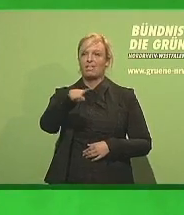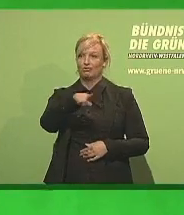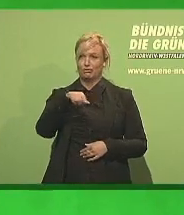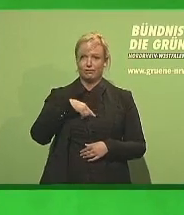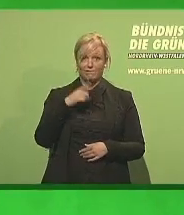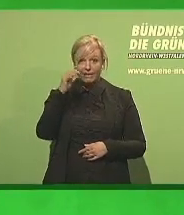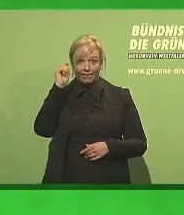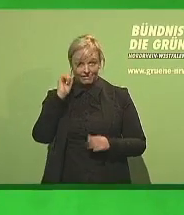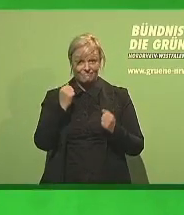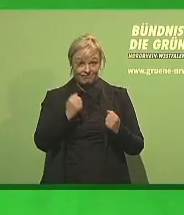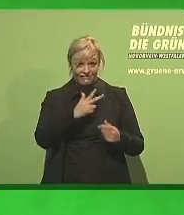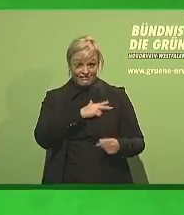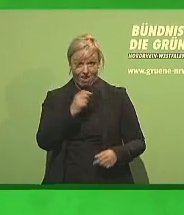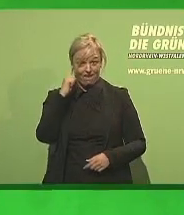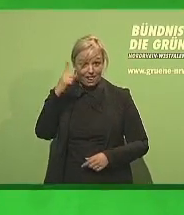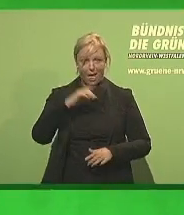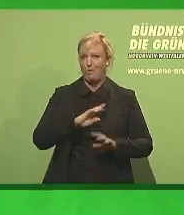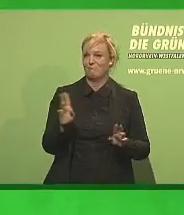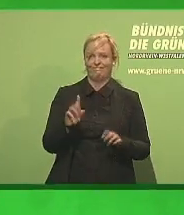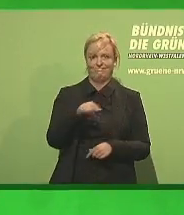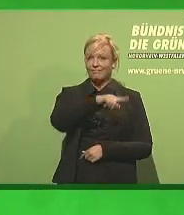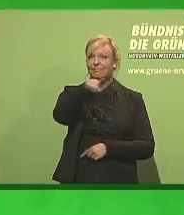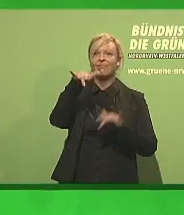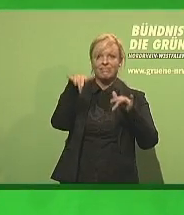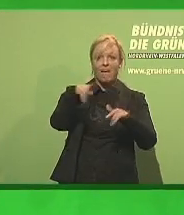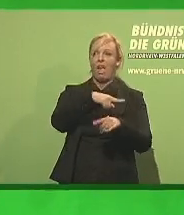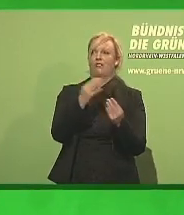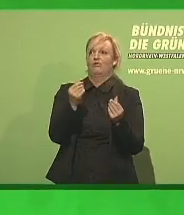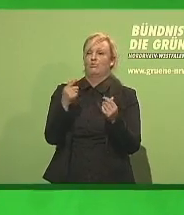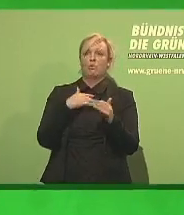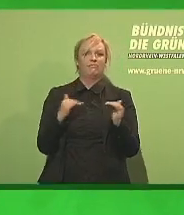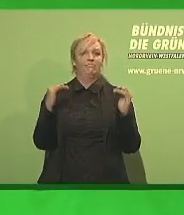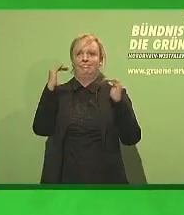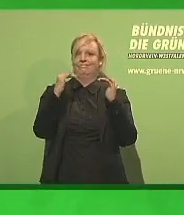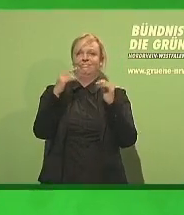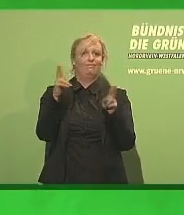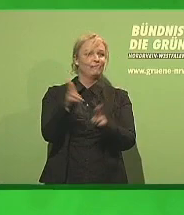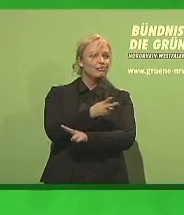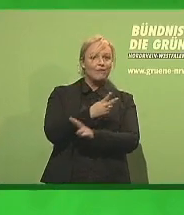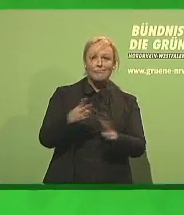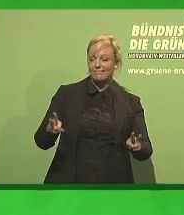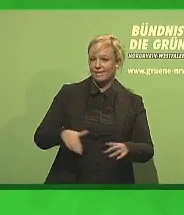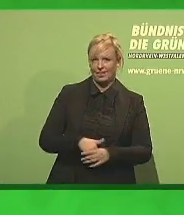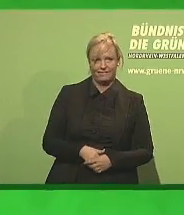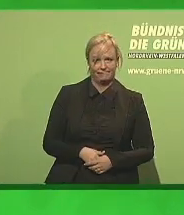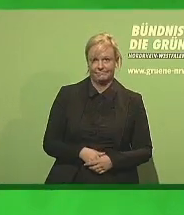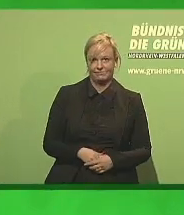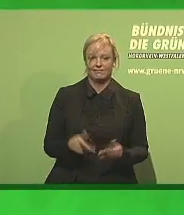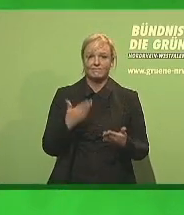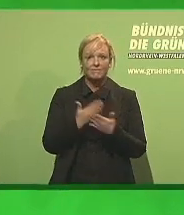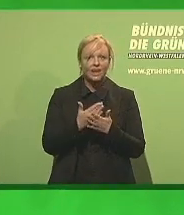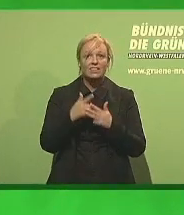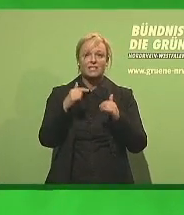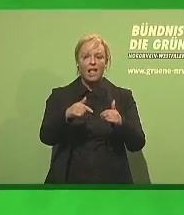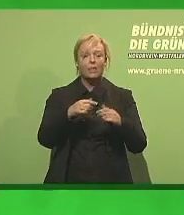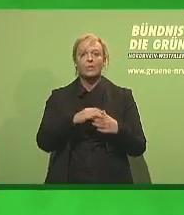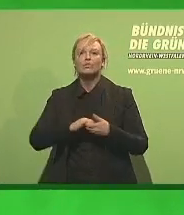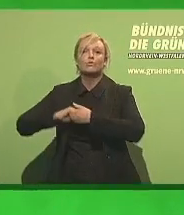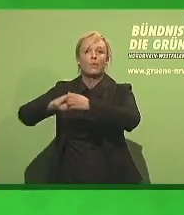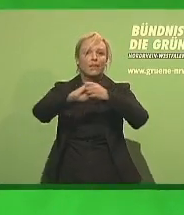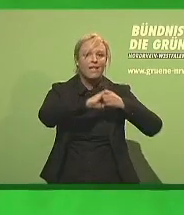täuschen. Viele spüren, dass es nicht gerecht zugeht in unserem Land. Deshalb sind